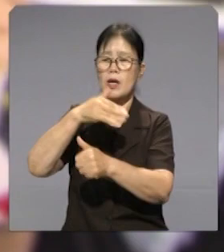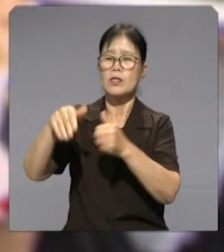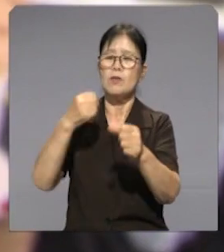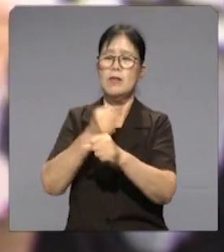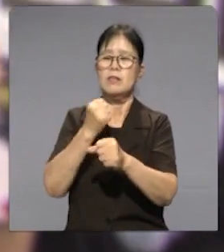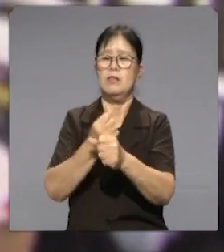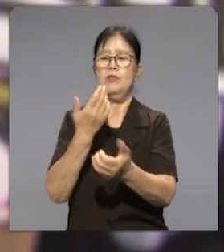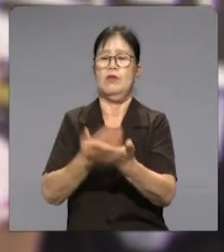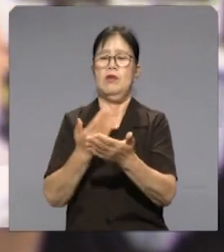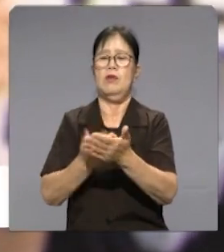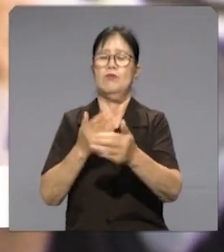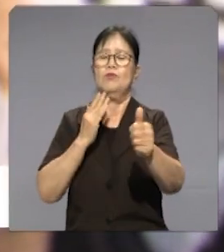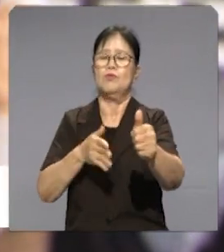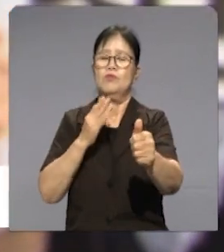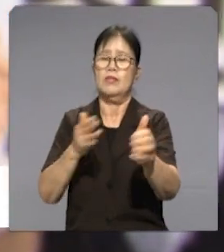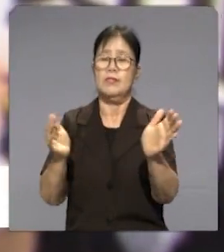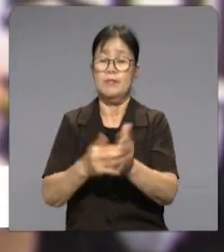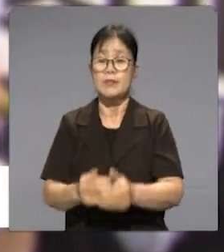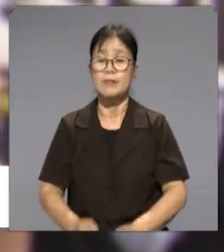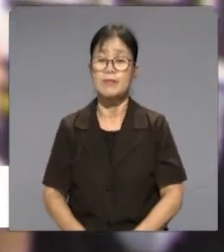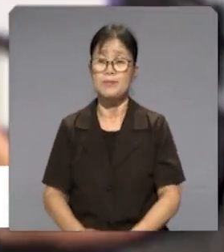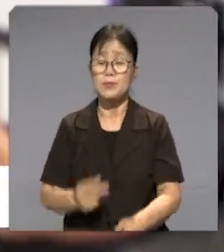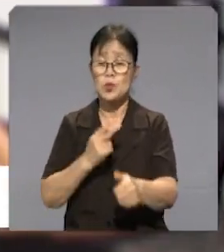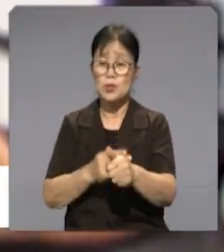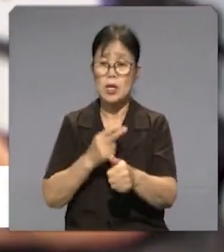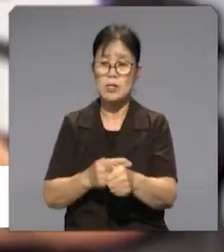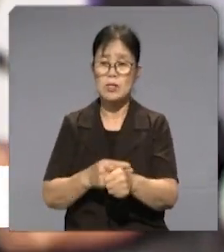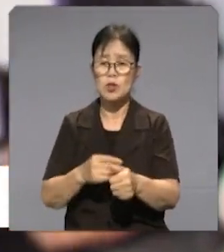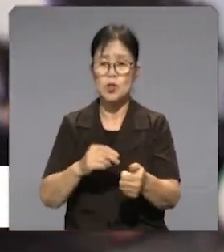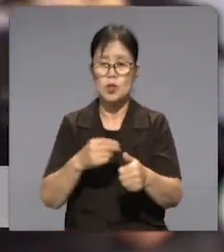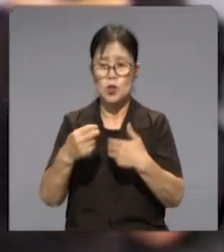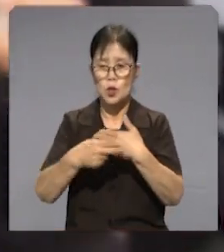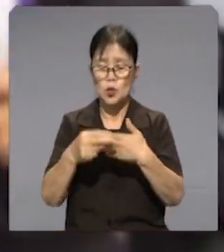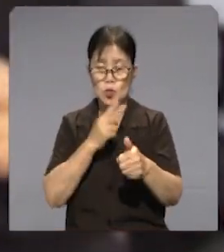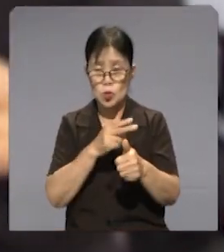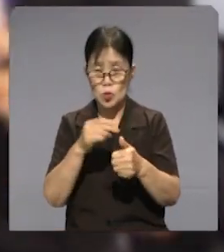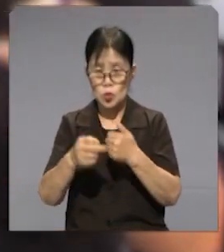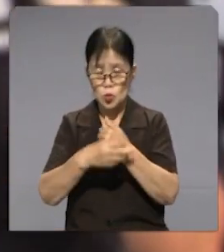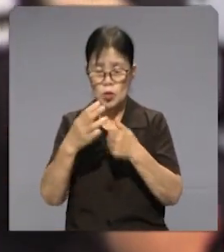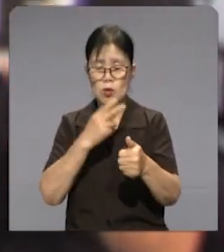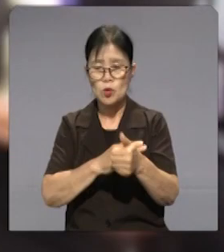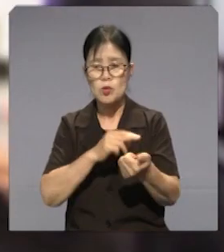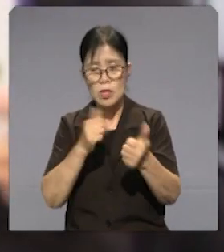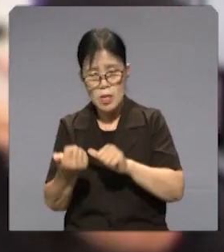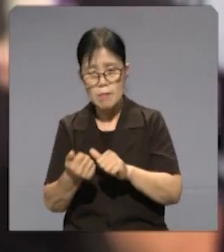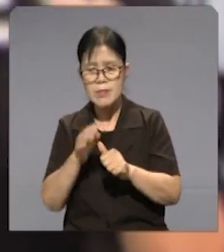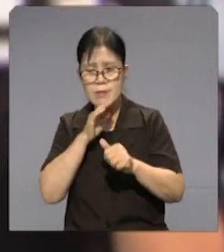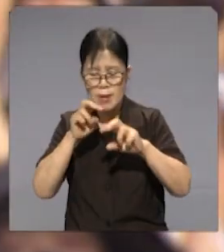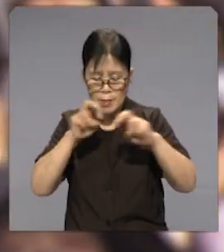것을 요구했습니다. 교사들은 서희초 교사 사망의 진상규명이 제대로 되지 않으면